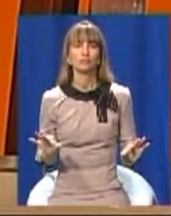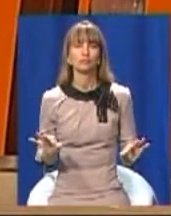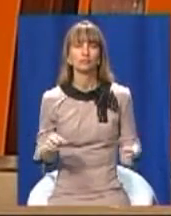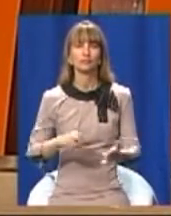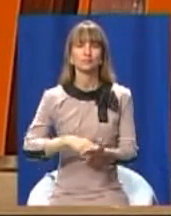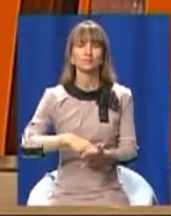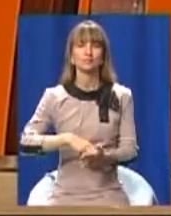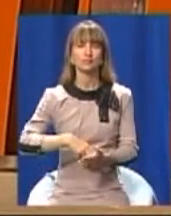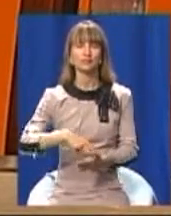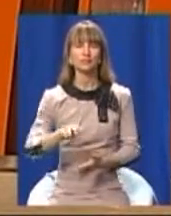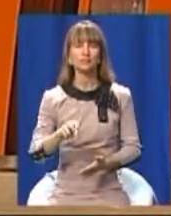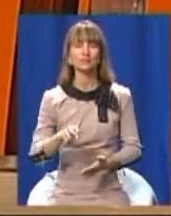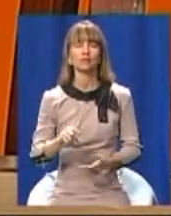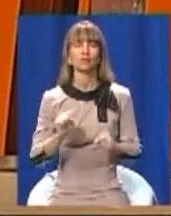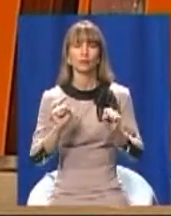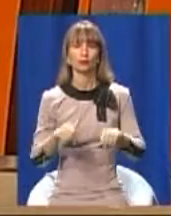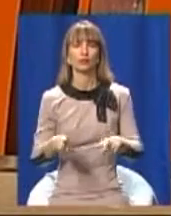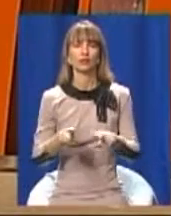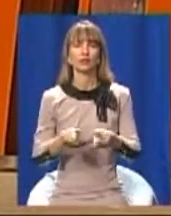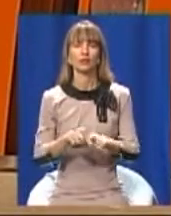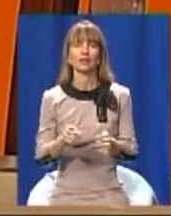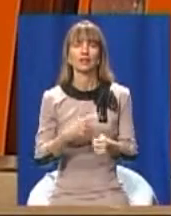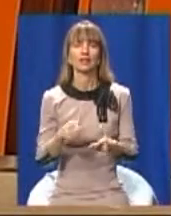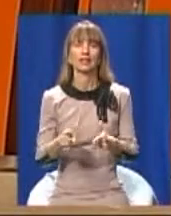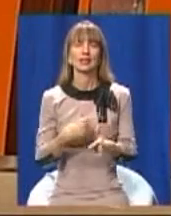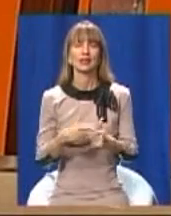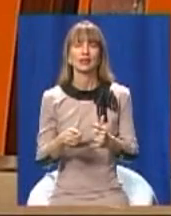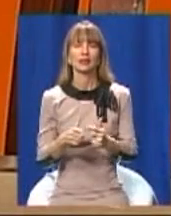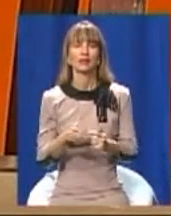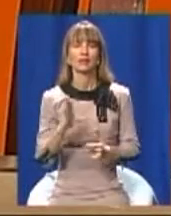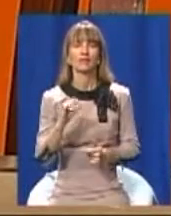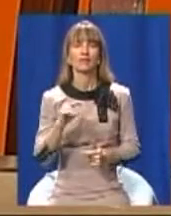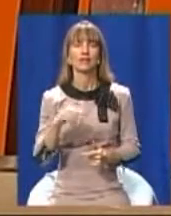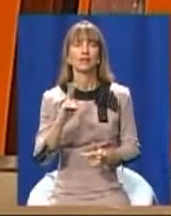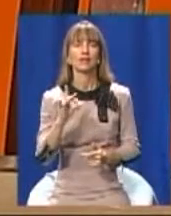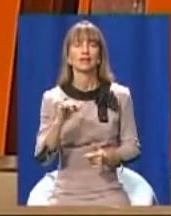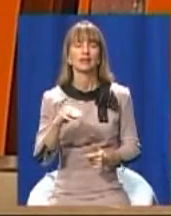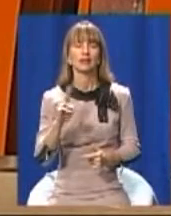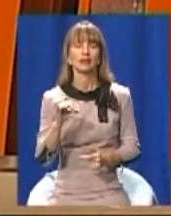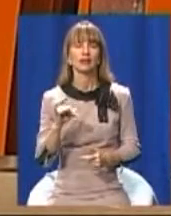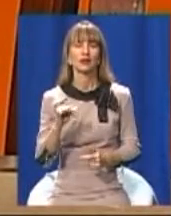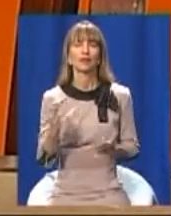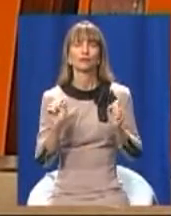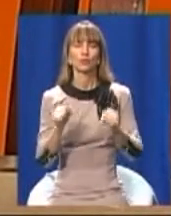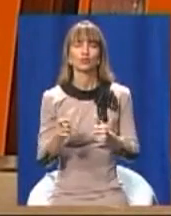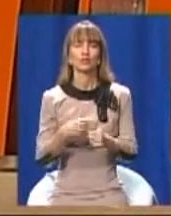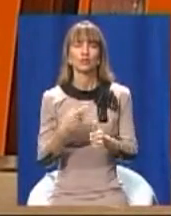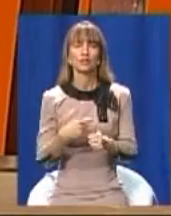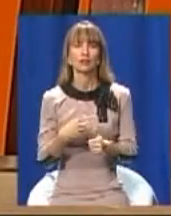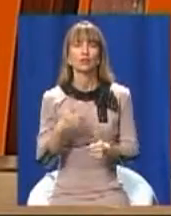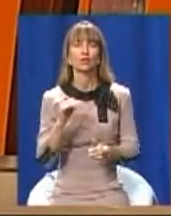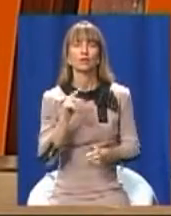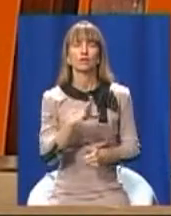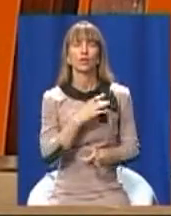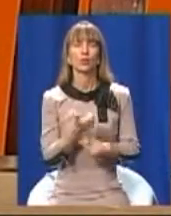листівки, мабуть, можна так назвати, або відкритки, як хочете, можете назвати. Але ж їм